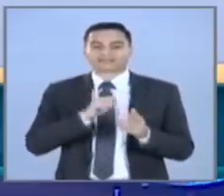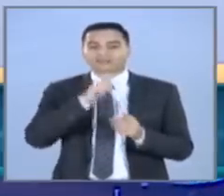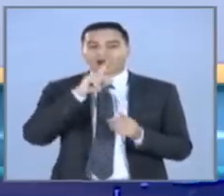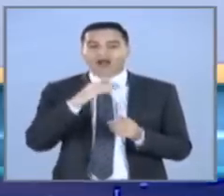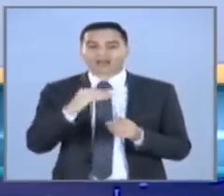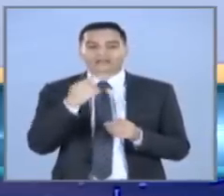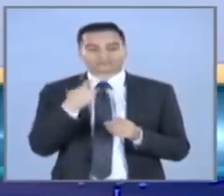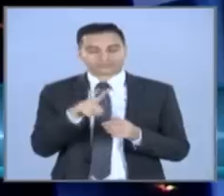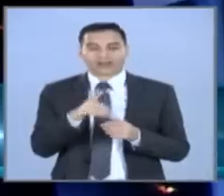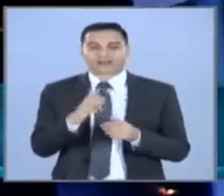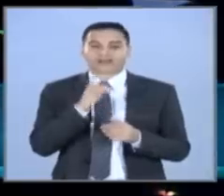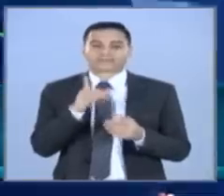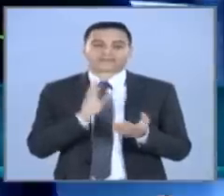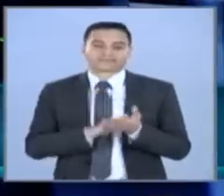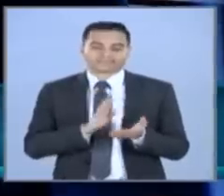صحيحة.